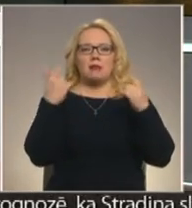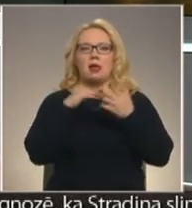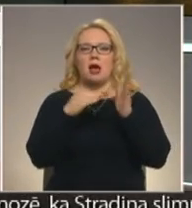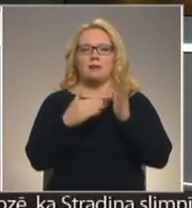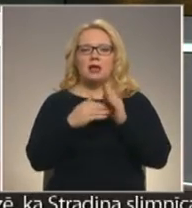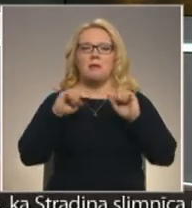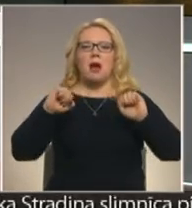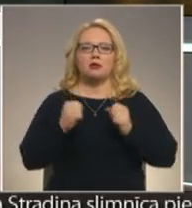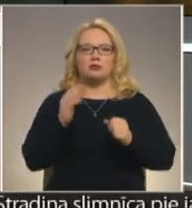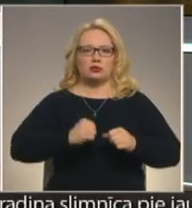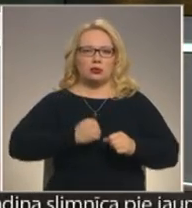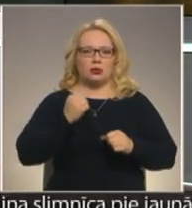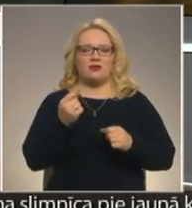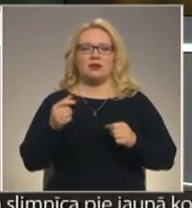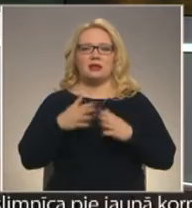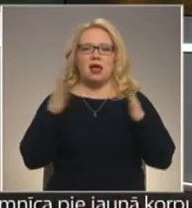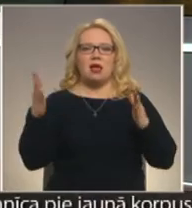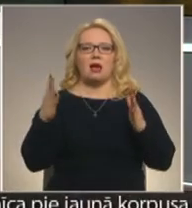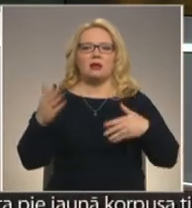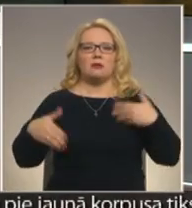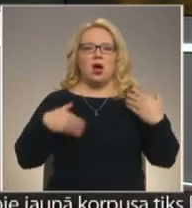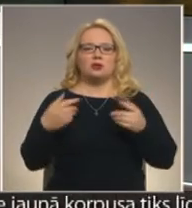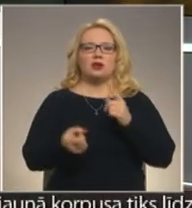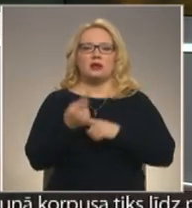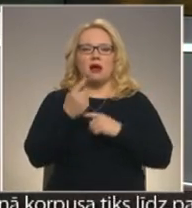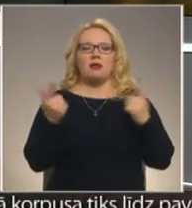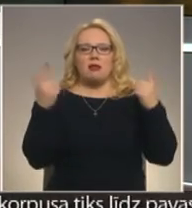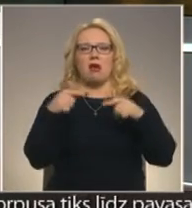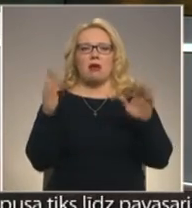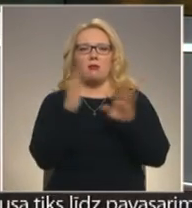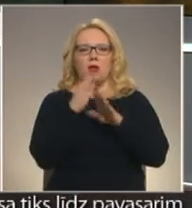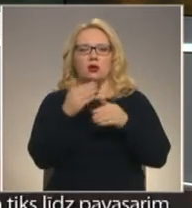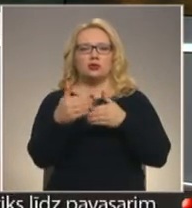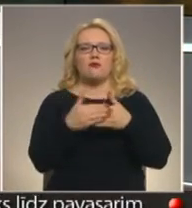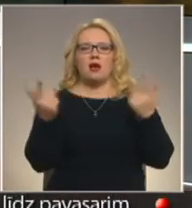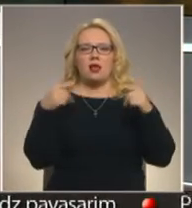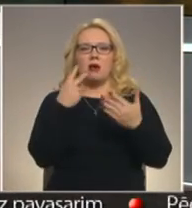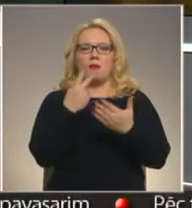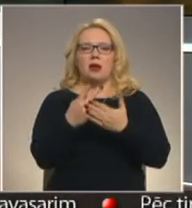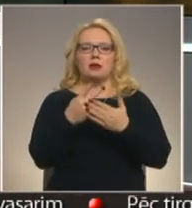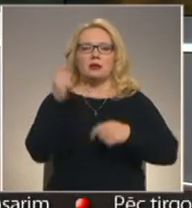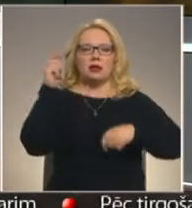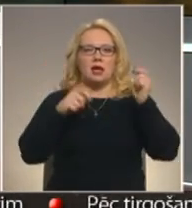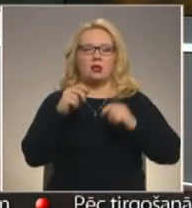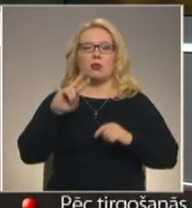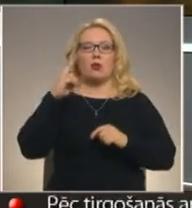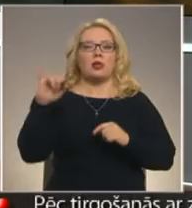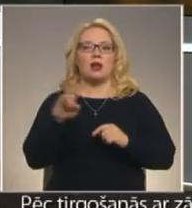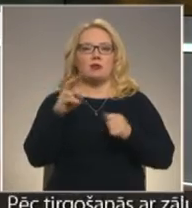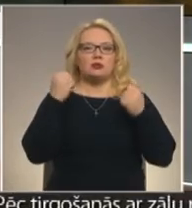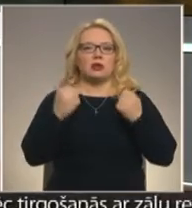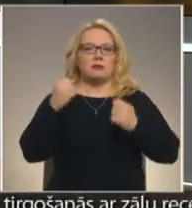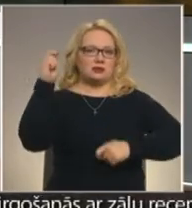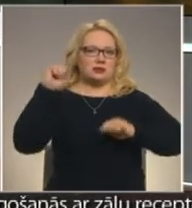bažas lauksaimniekiem rada meteoroloģiskā prognoze, kas tuvākajā laikā paredz lietu, bet no 2. janvāra stipru salu. Ja ziemai